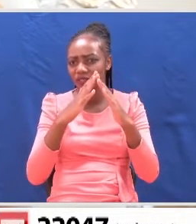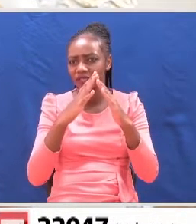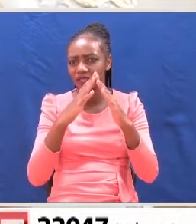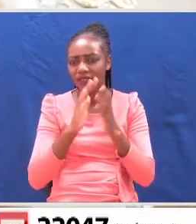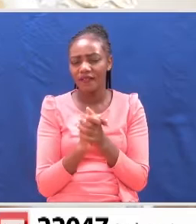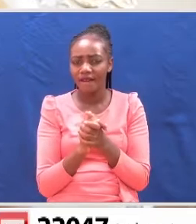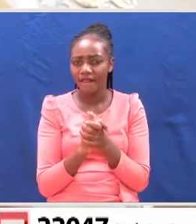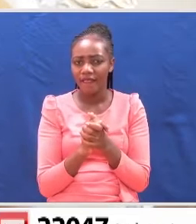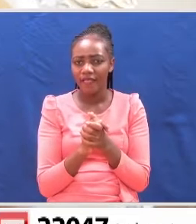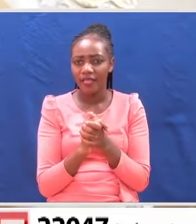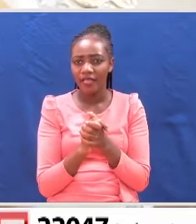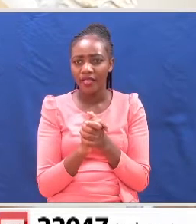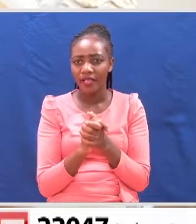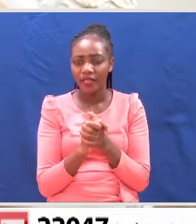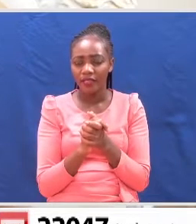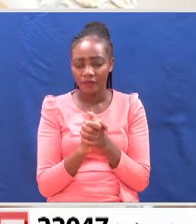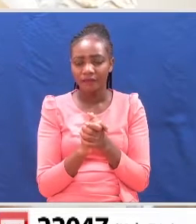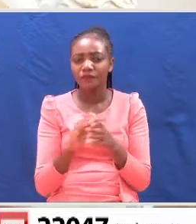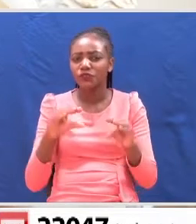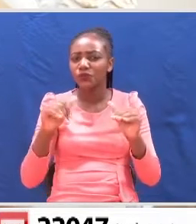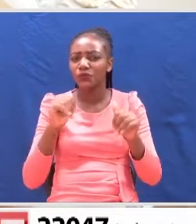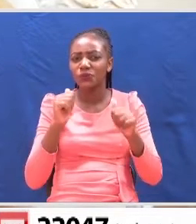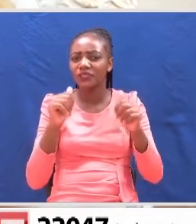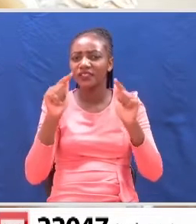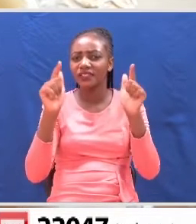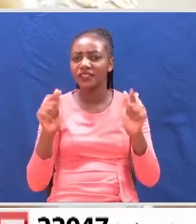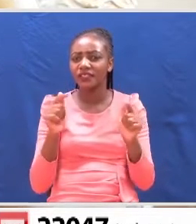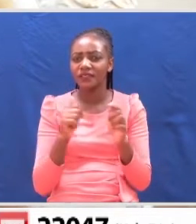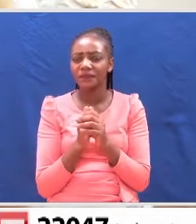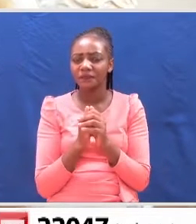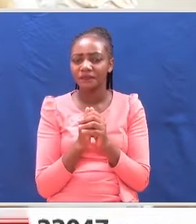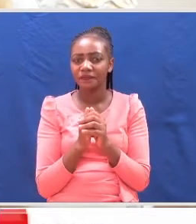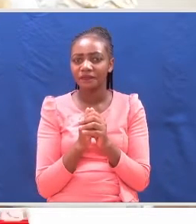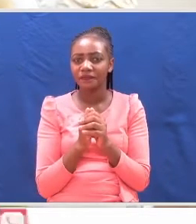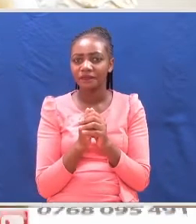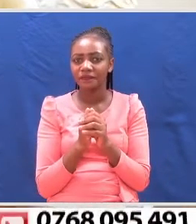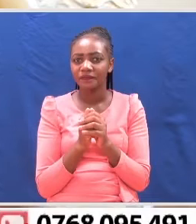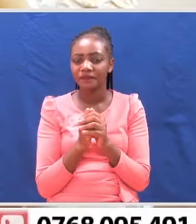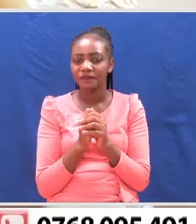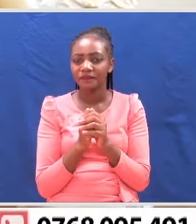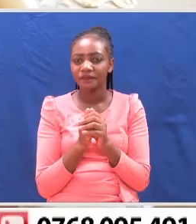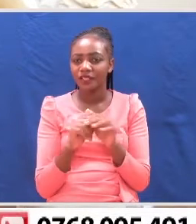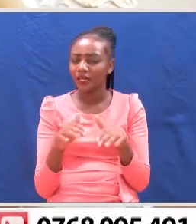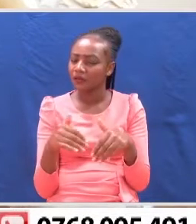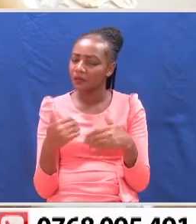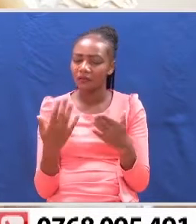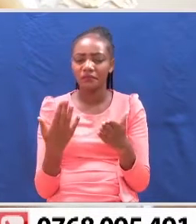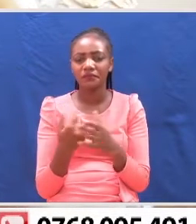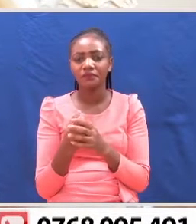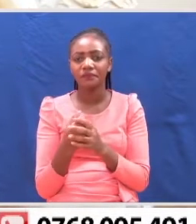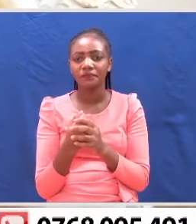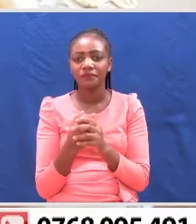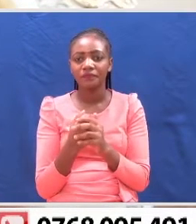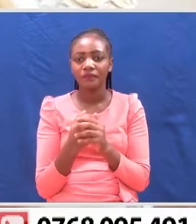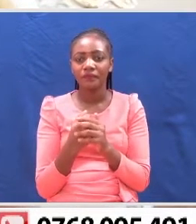kama taifa, tutakusuluhisha hili na je, huu mgogano wa majukumu katika hili mabunge